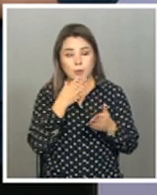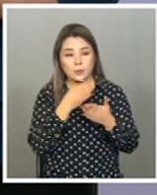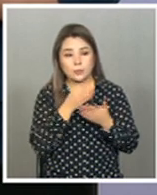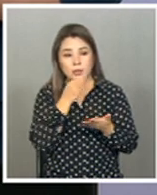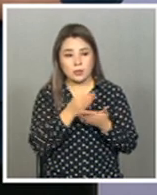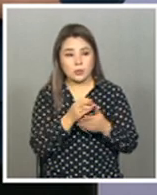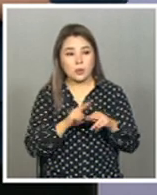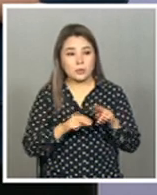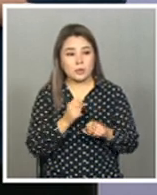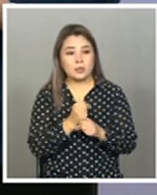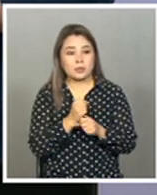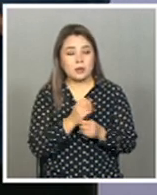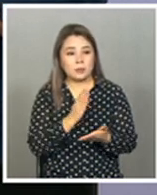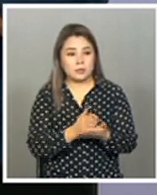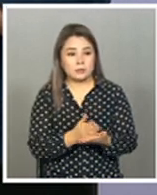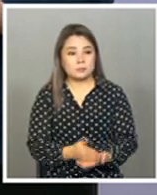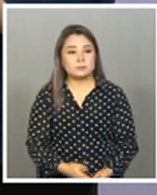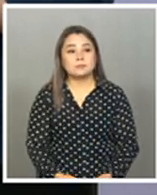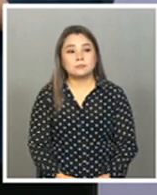құрды.